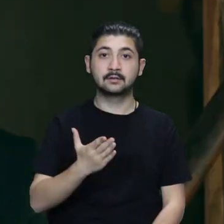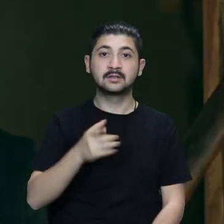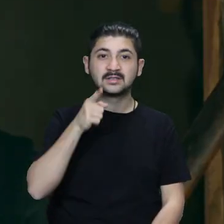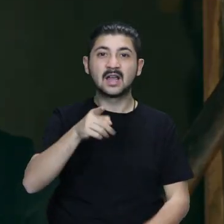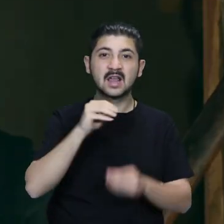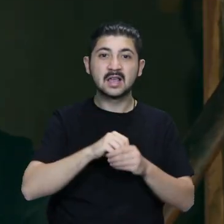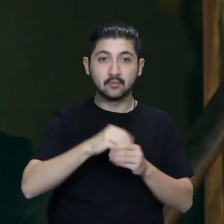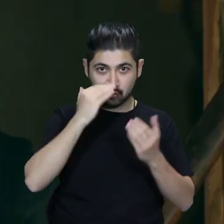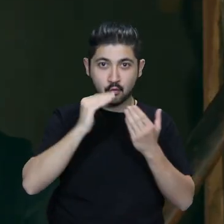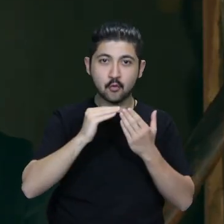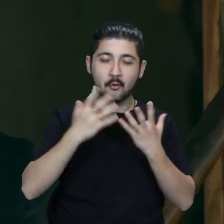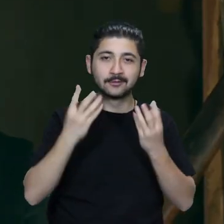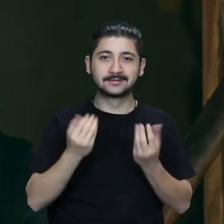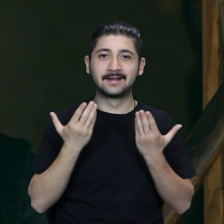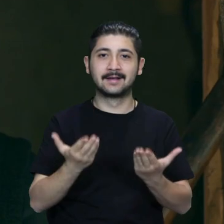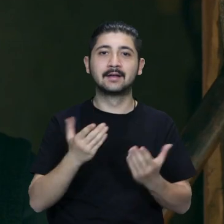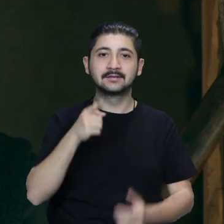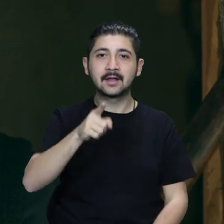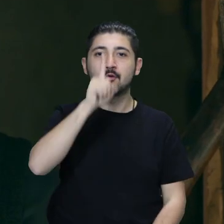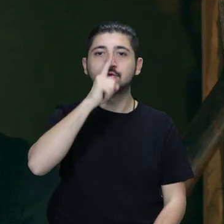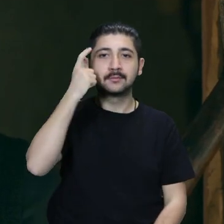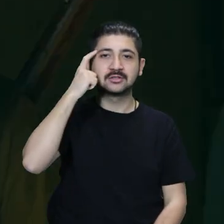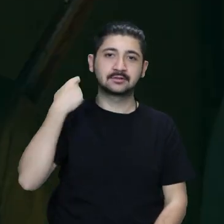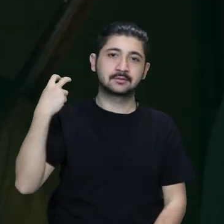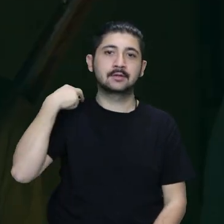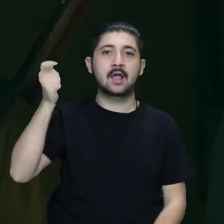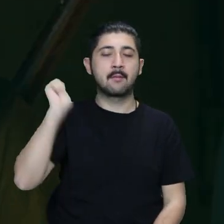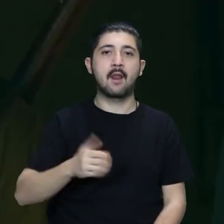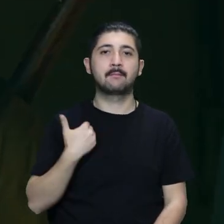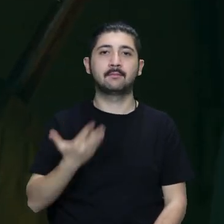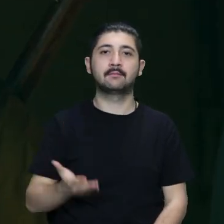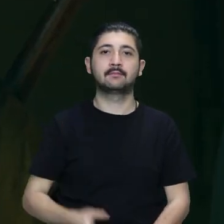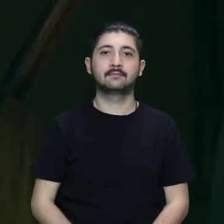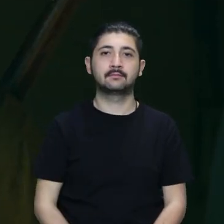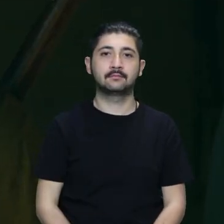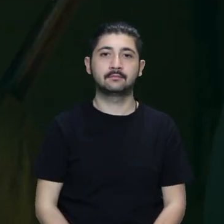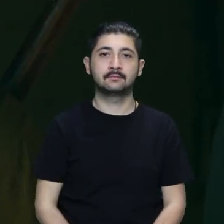senin için de münasipse seni yüzbaşı yapalım.